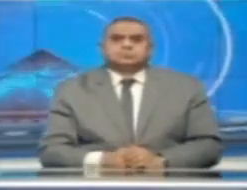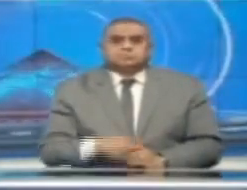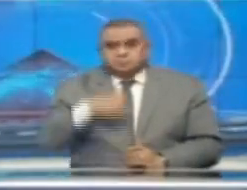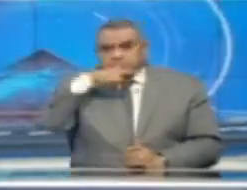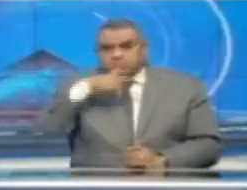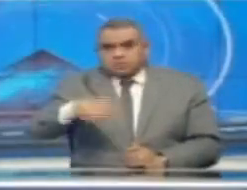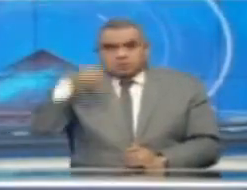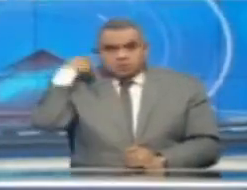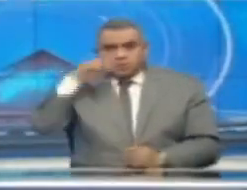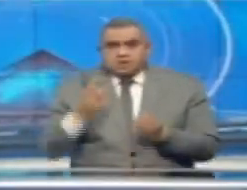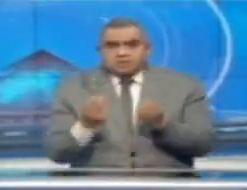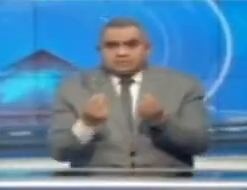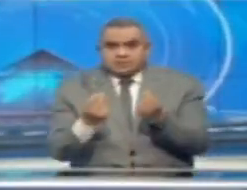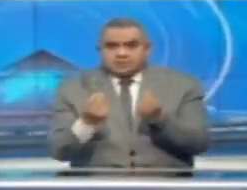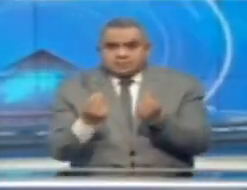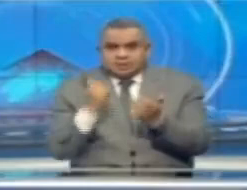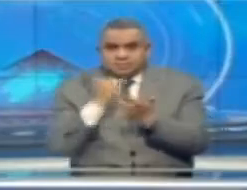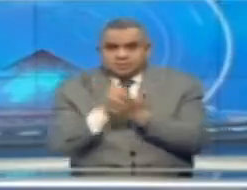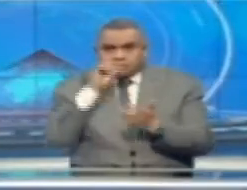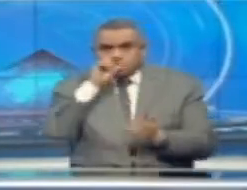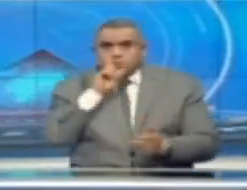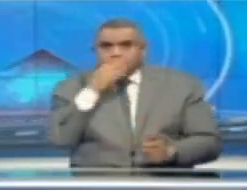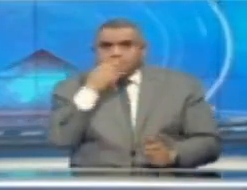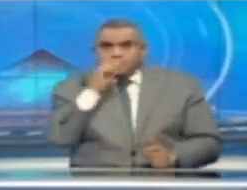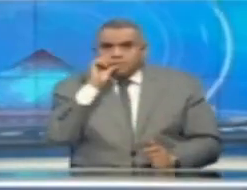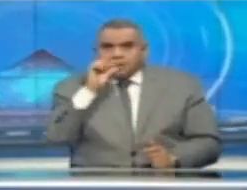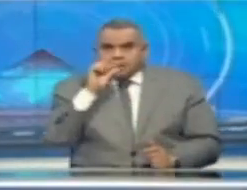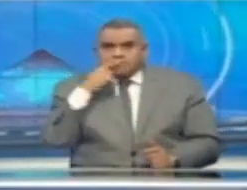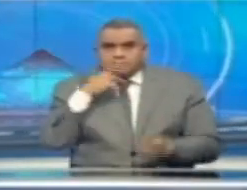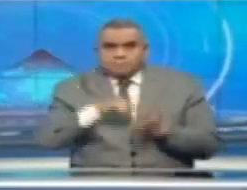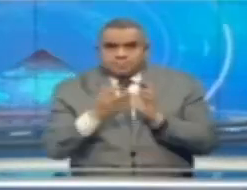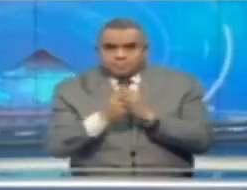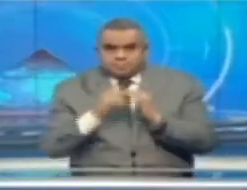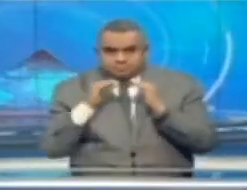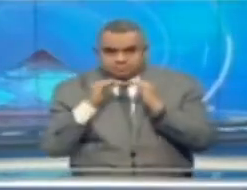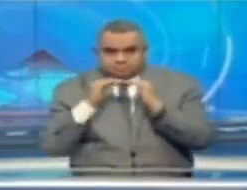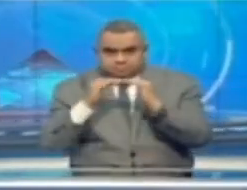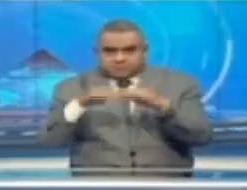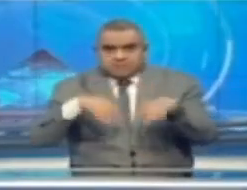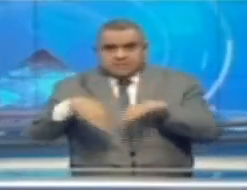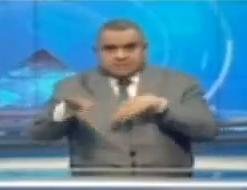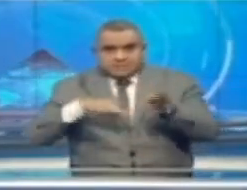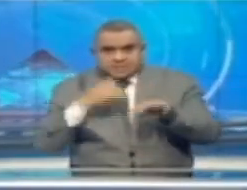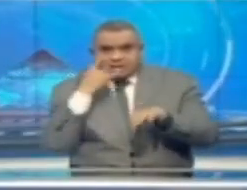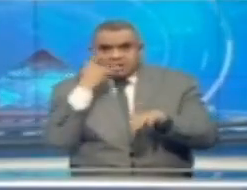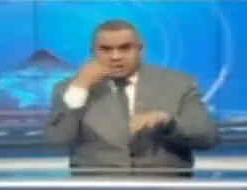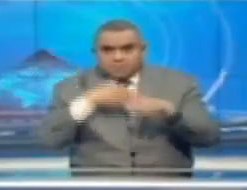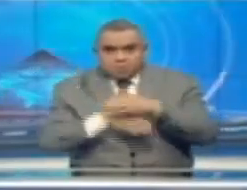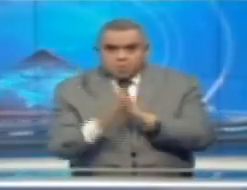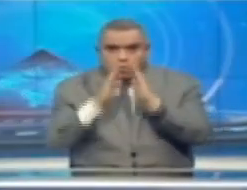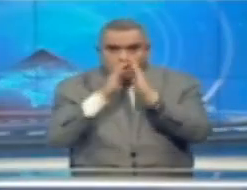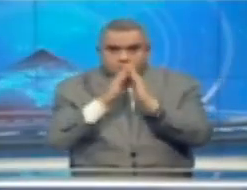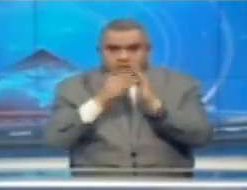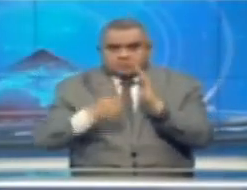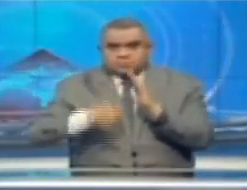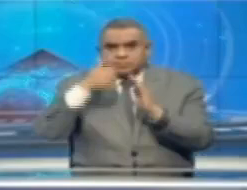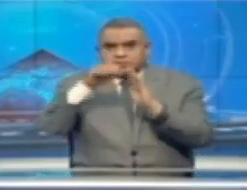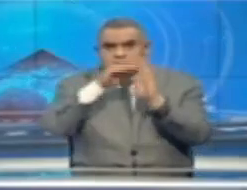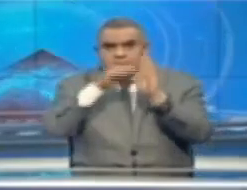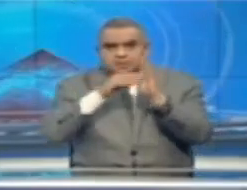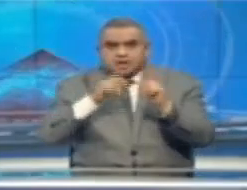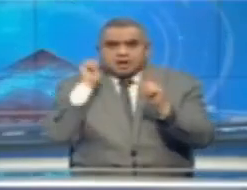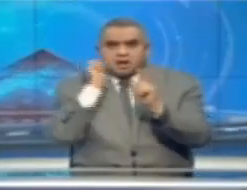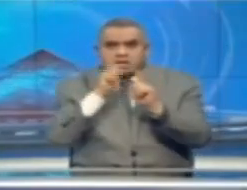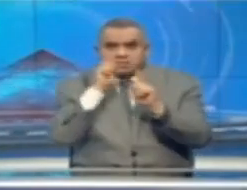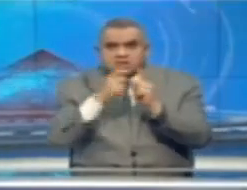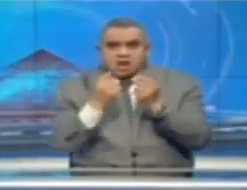قال وزير المالية الدكتور محمد معيط إنه لولا الاستقرار السياسي والأمني في مصر ما نجح تنفيذ برنامج